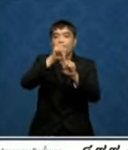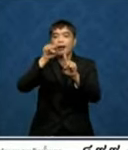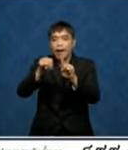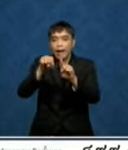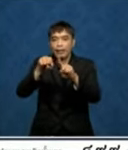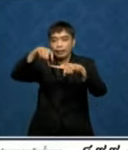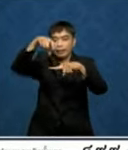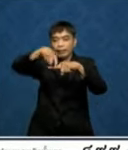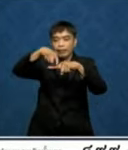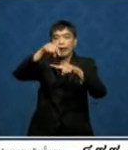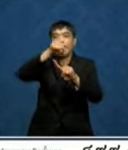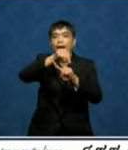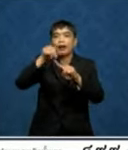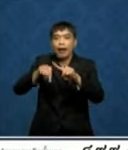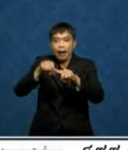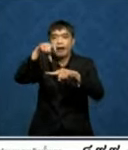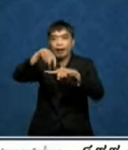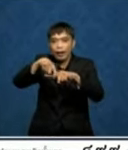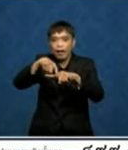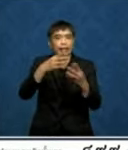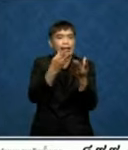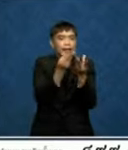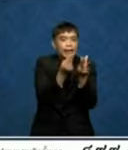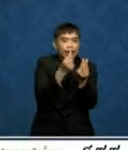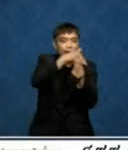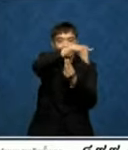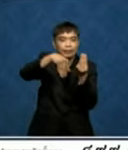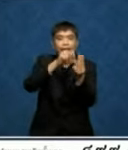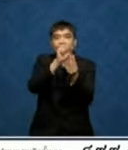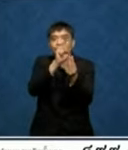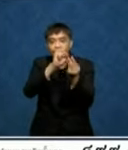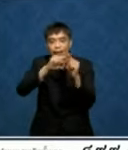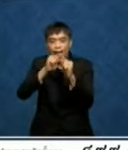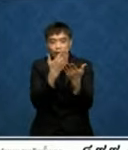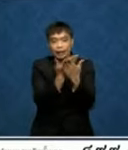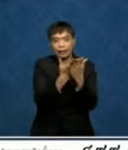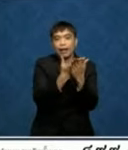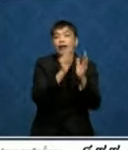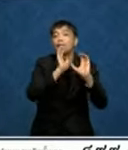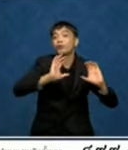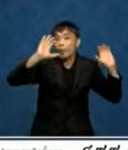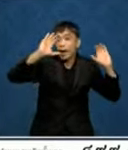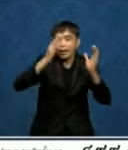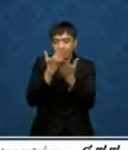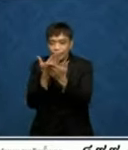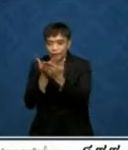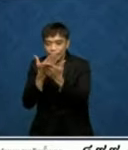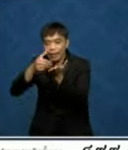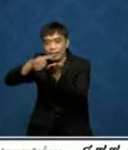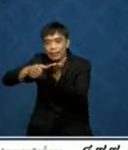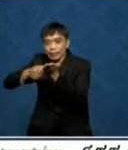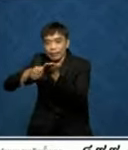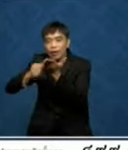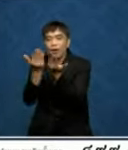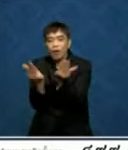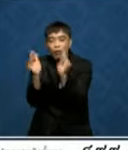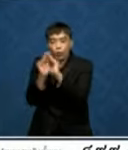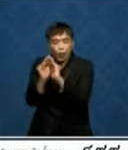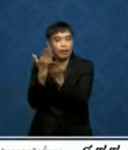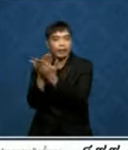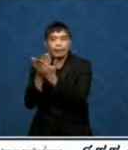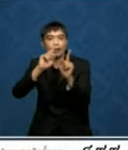วหารในหลายๆตัวเลขทางเศรษฐกิจไม่ว่าจะเป็นหนี้สาธารณะไม่ว่าจะเป็นหนี้ครัวเรือนก็ตามสุดท้ายมันจะสามารถแก้ไขปัญหาในเรื่อง